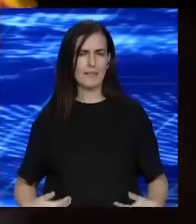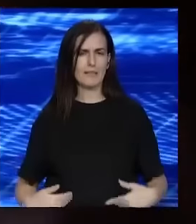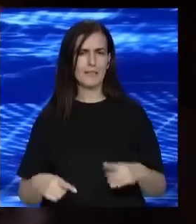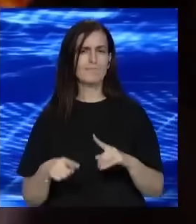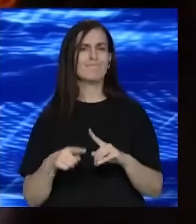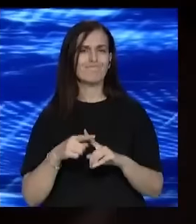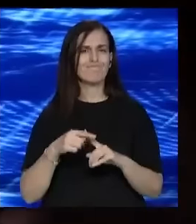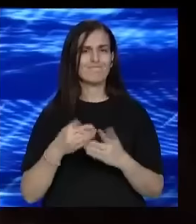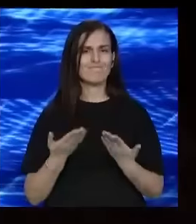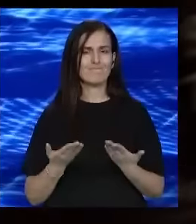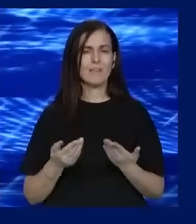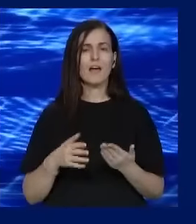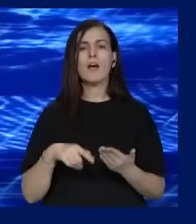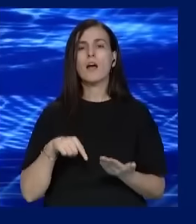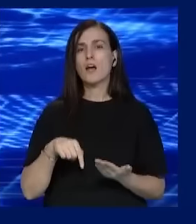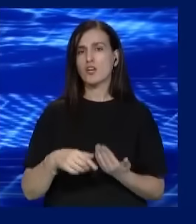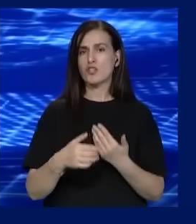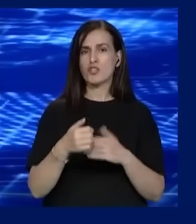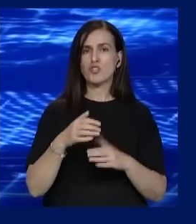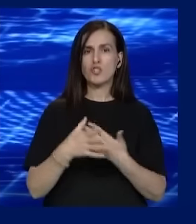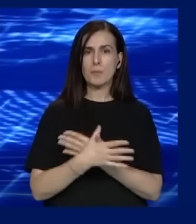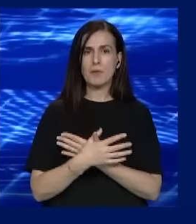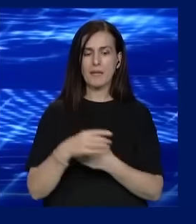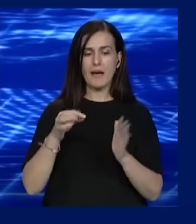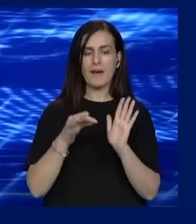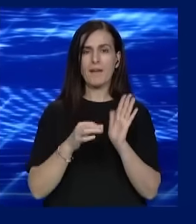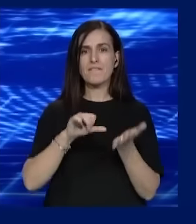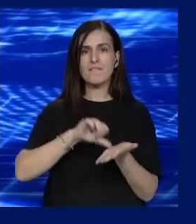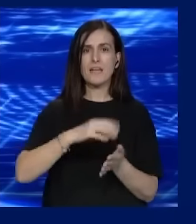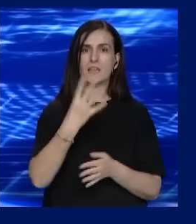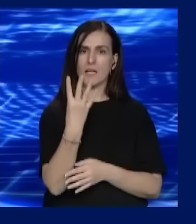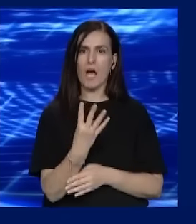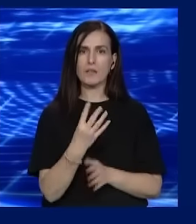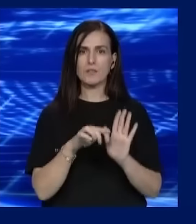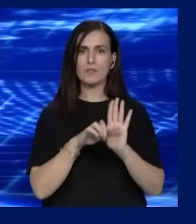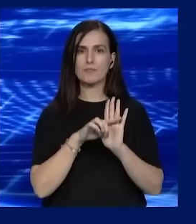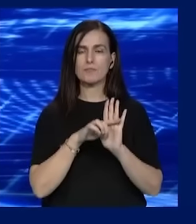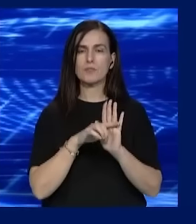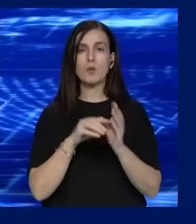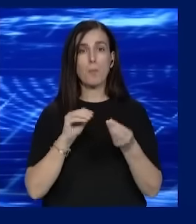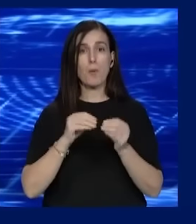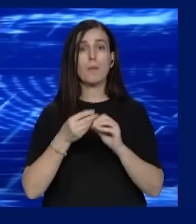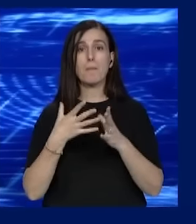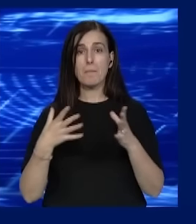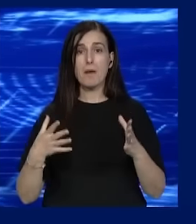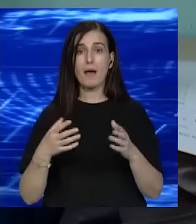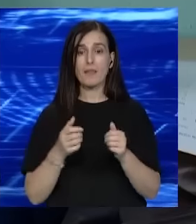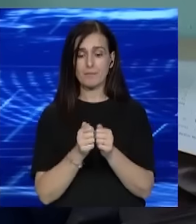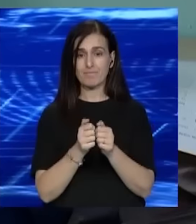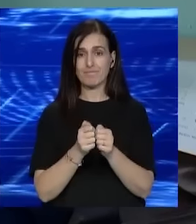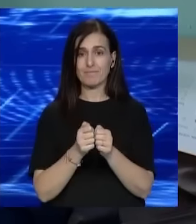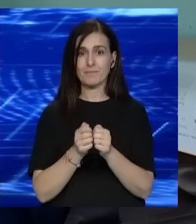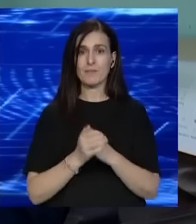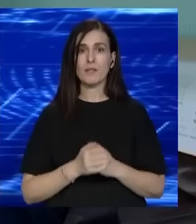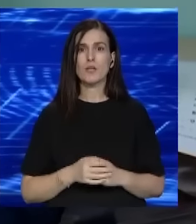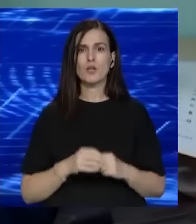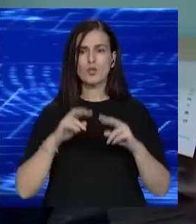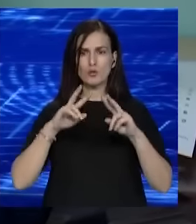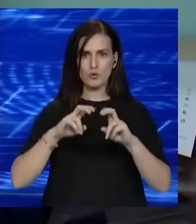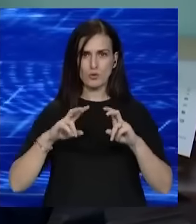të teknologjisë. Në raport, Shqipëria qëndron në vend të katërt për përdorim problematik të rrjeteve sociale. Studimi i mbështetur në Shqipëri